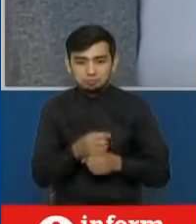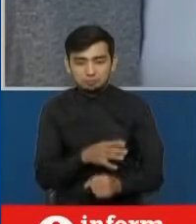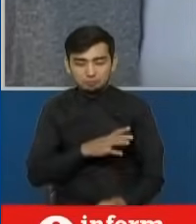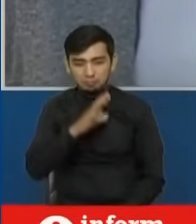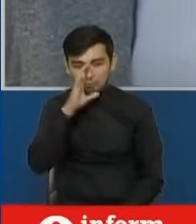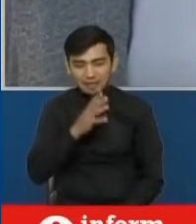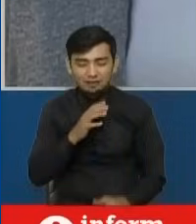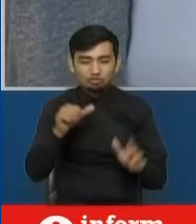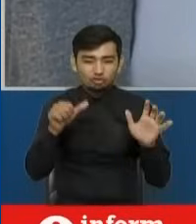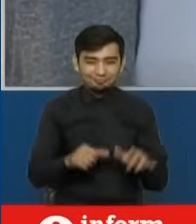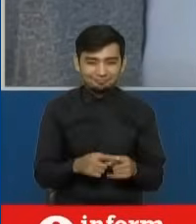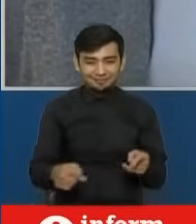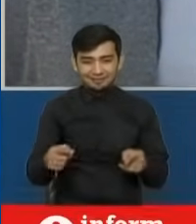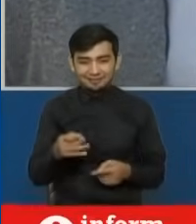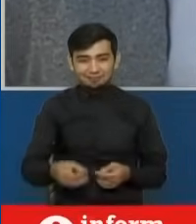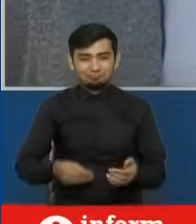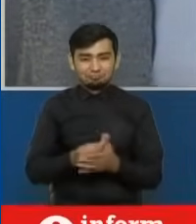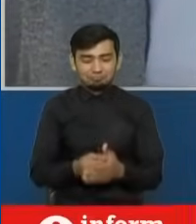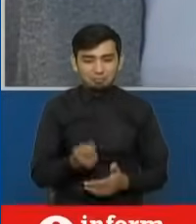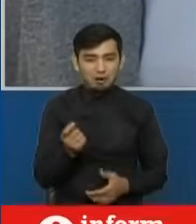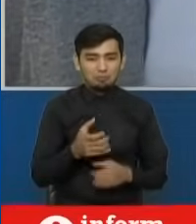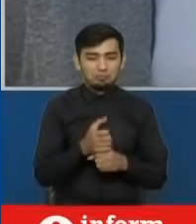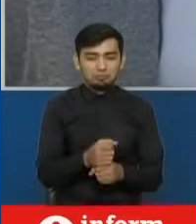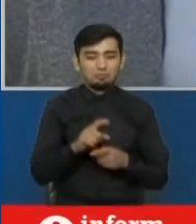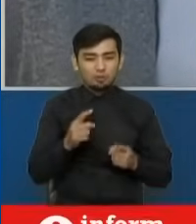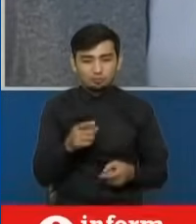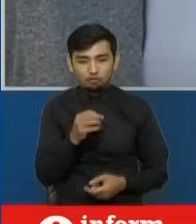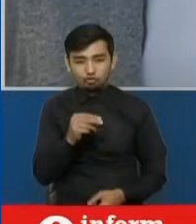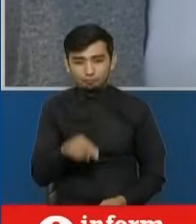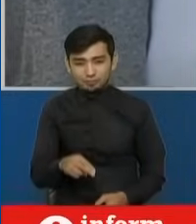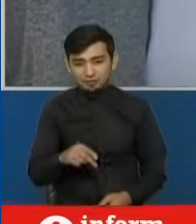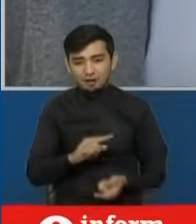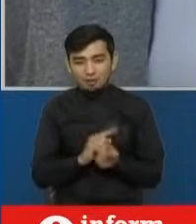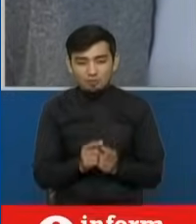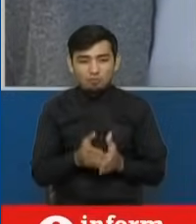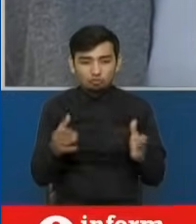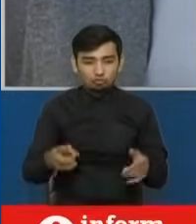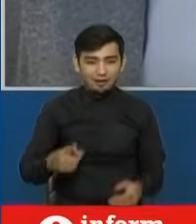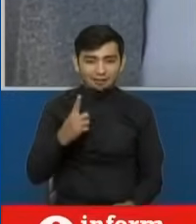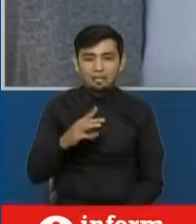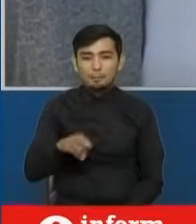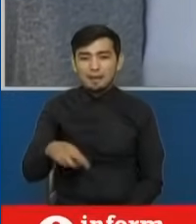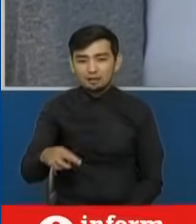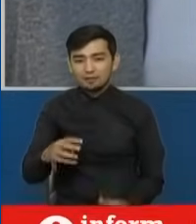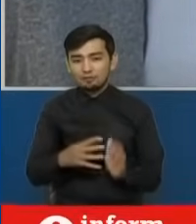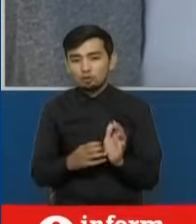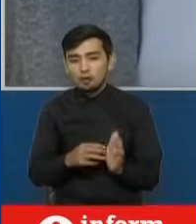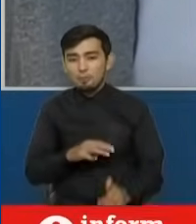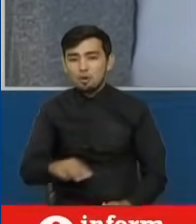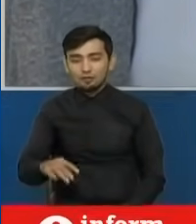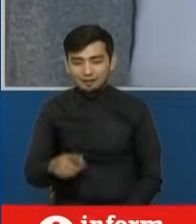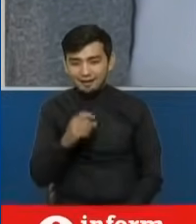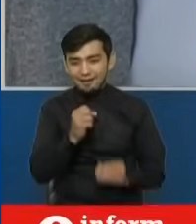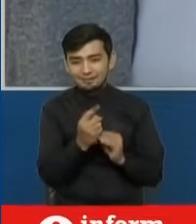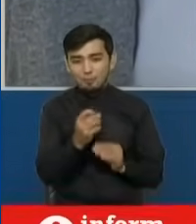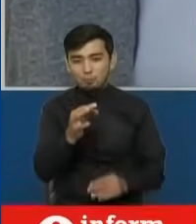года инвестиции на обеспечение безопасности в чрезвычайных ситуациях составили 1 мрд 900 млн тенге это на 11%